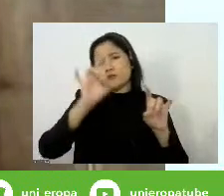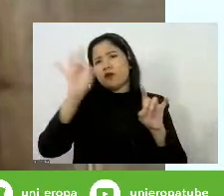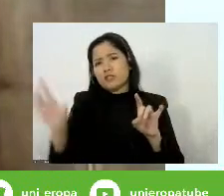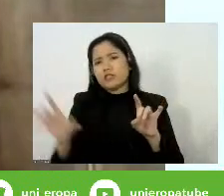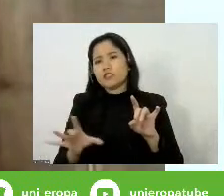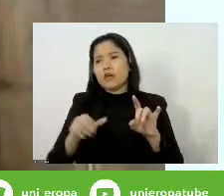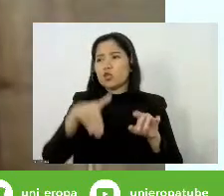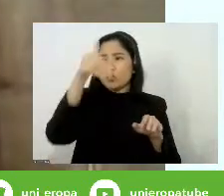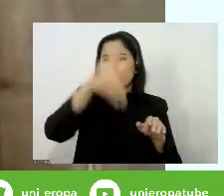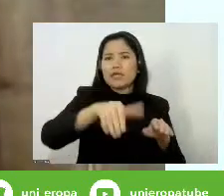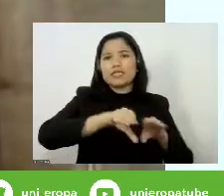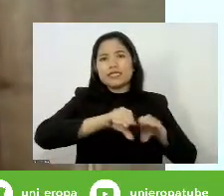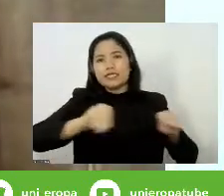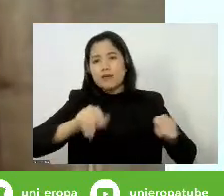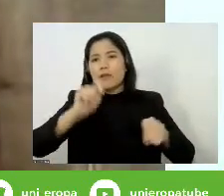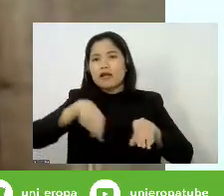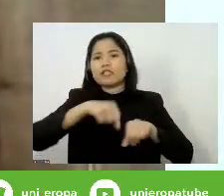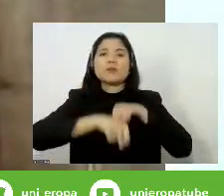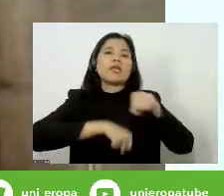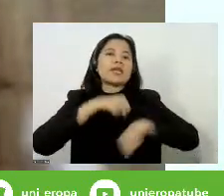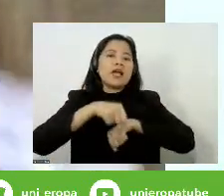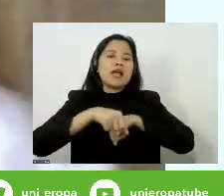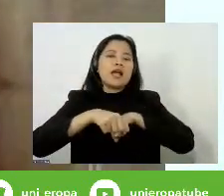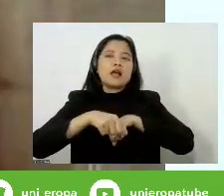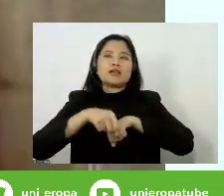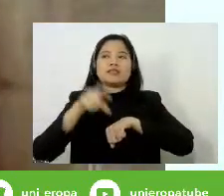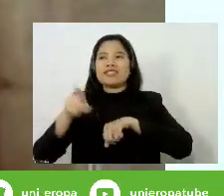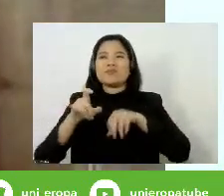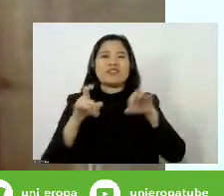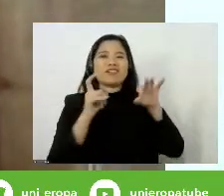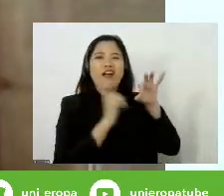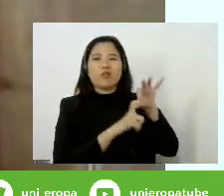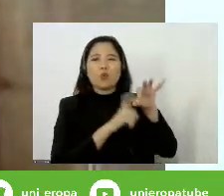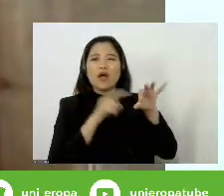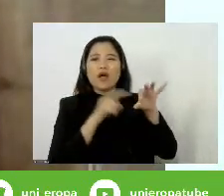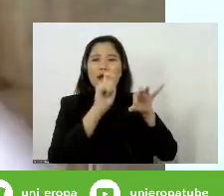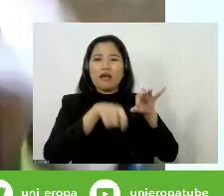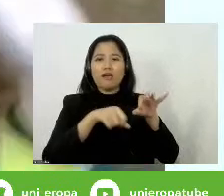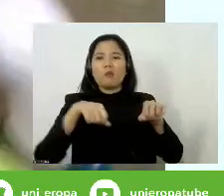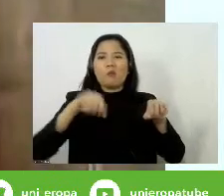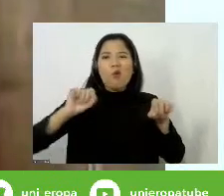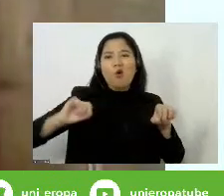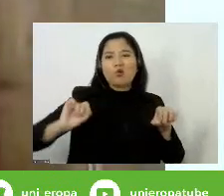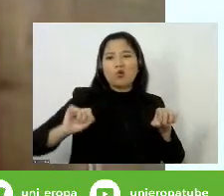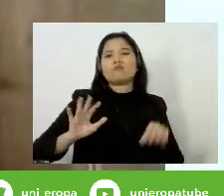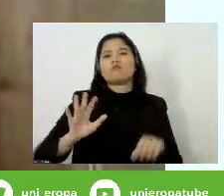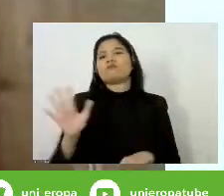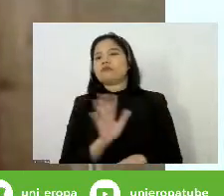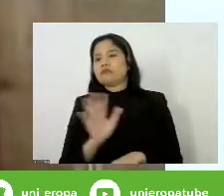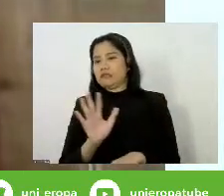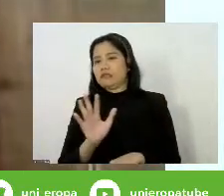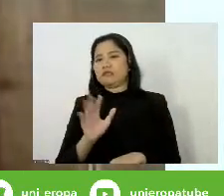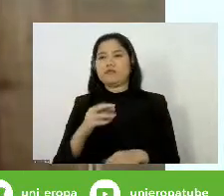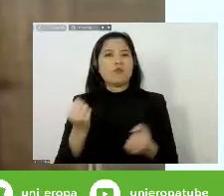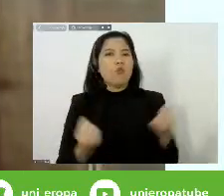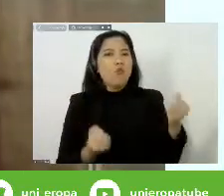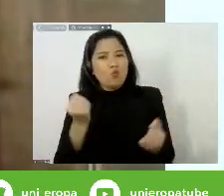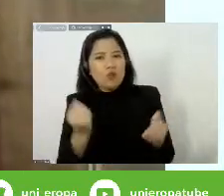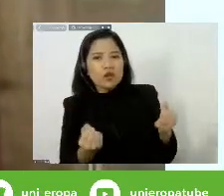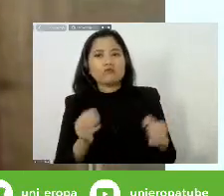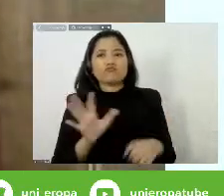atau ke tempat kerja pakai sepeda sehingga ketergantungan penggunaan kendaraan bermotor bisa kita kurangi sama-sama yang